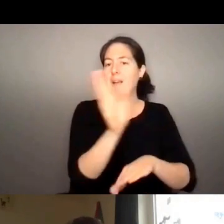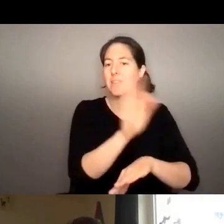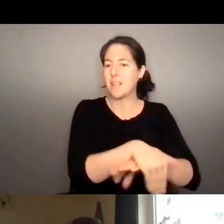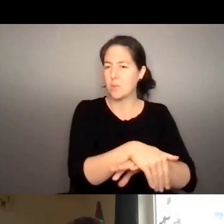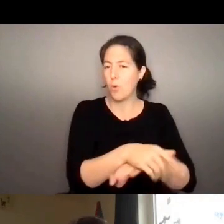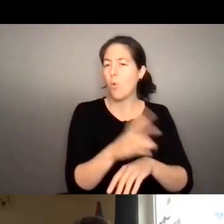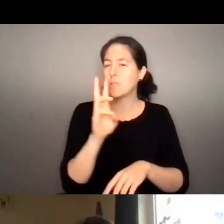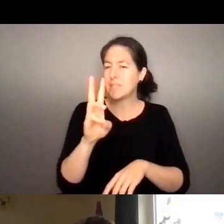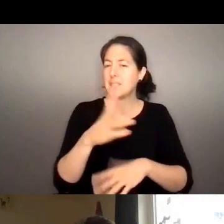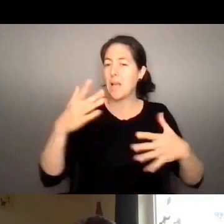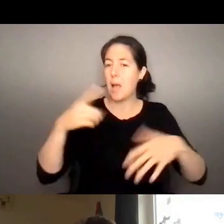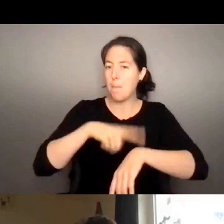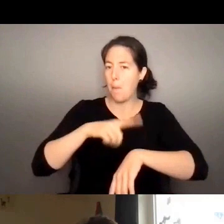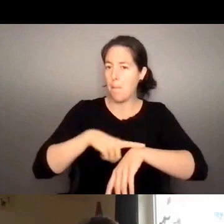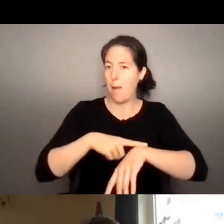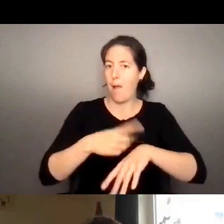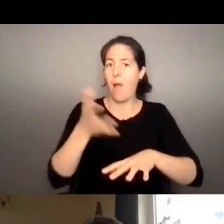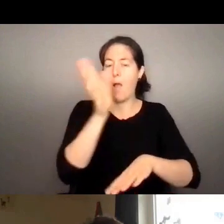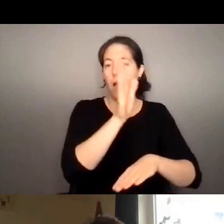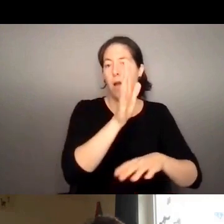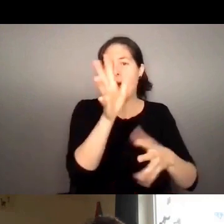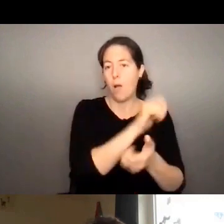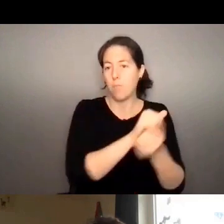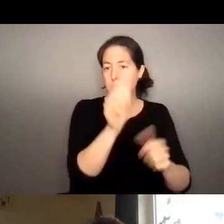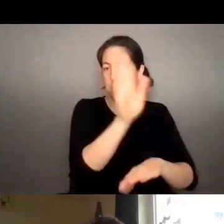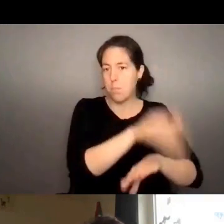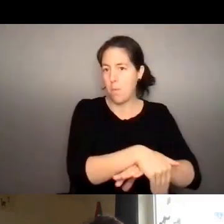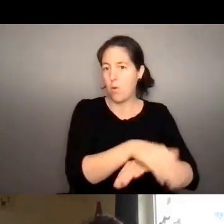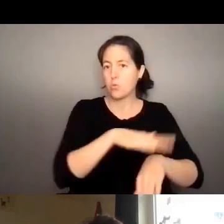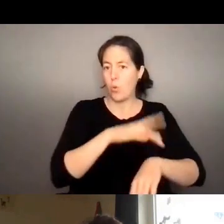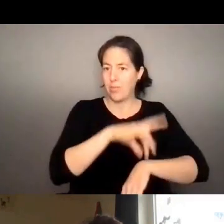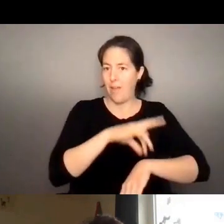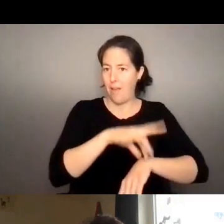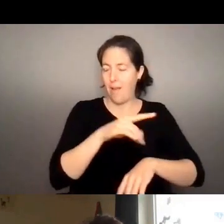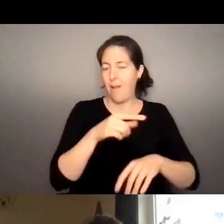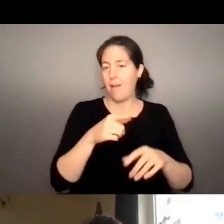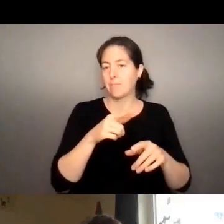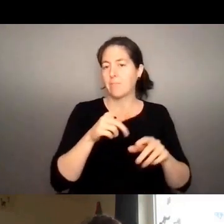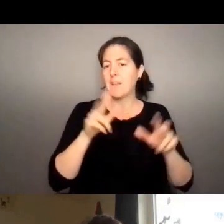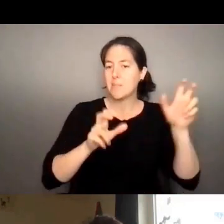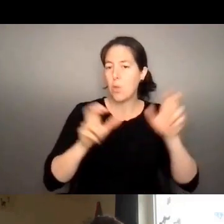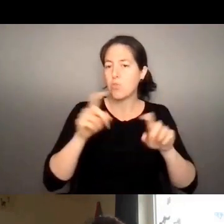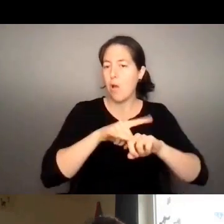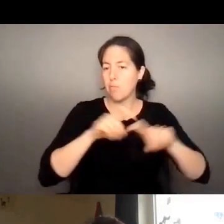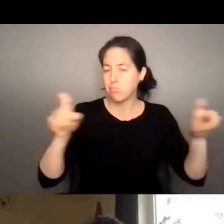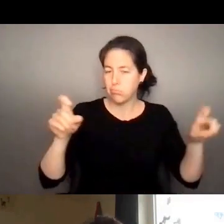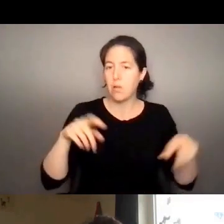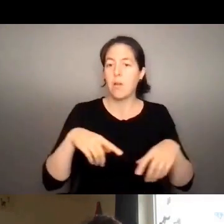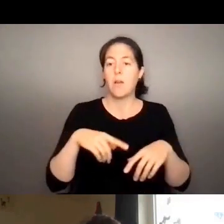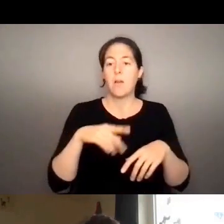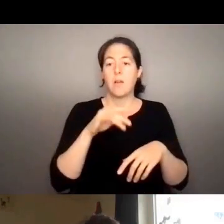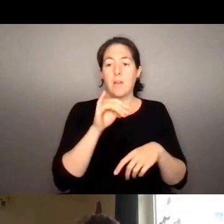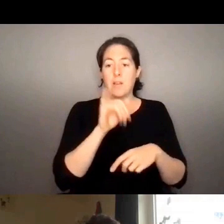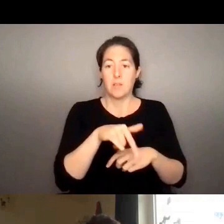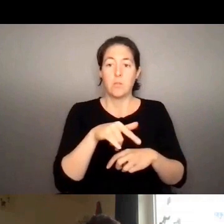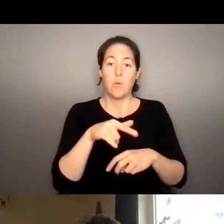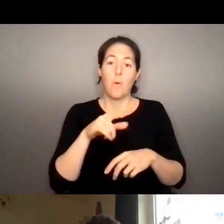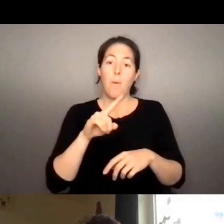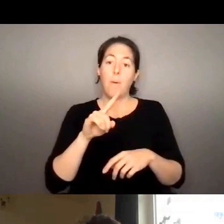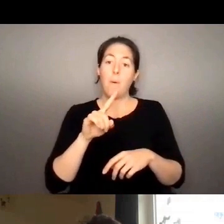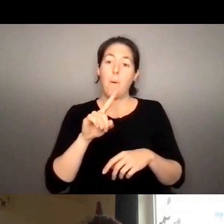moments d'extinction massive sur la Terre, puis à chacun de ces grands dérèglements-là, le règne fongique était au